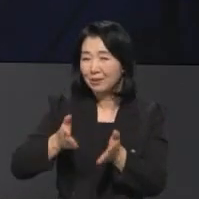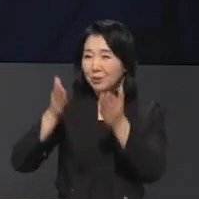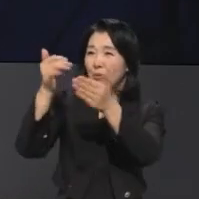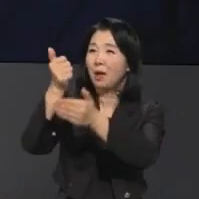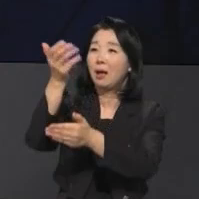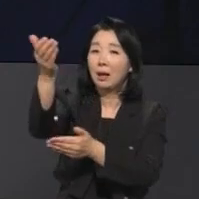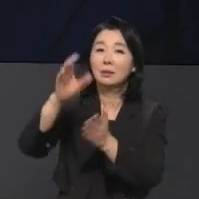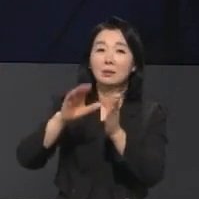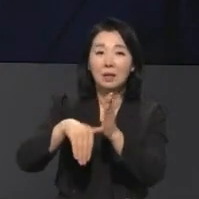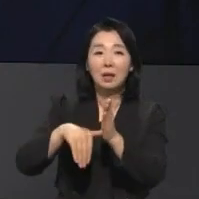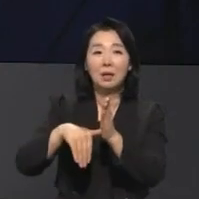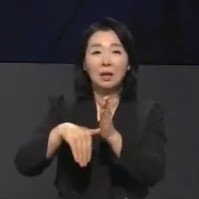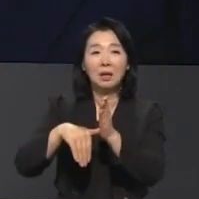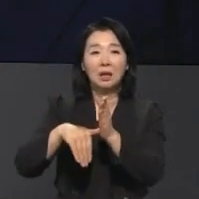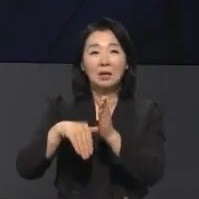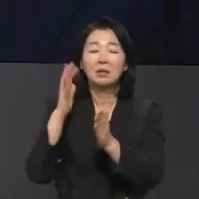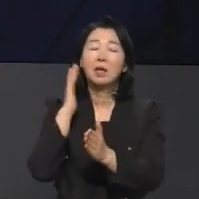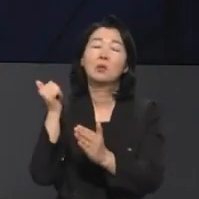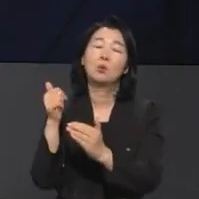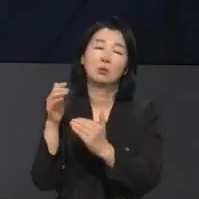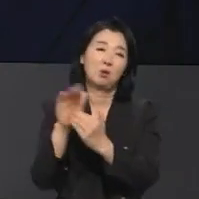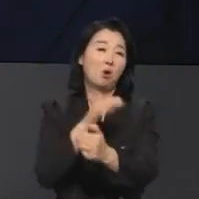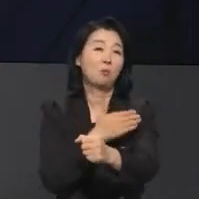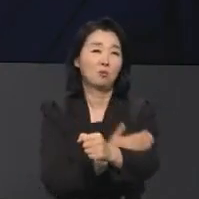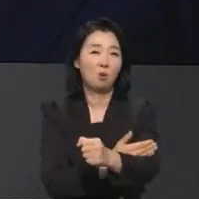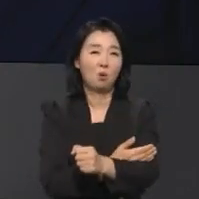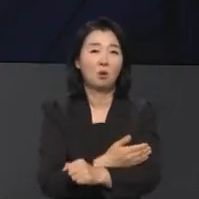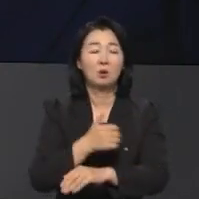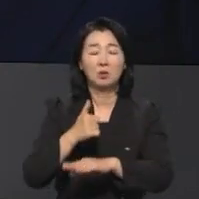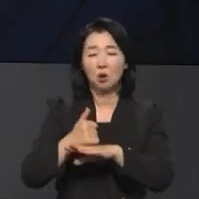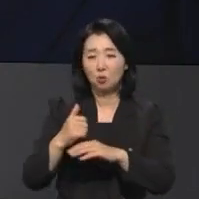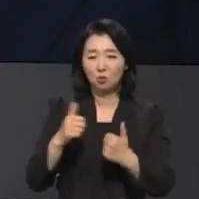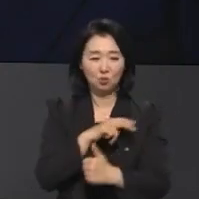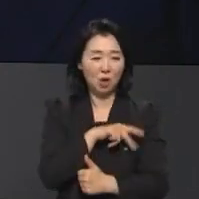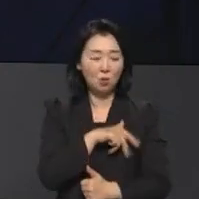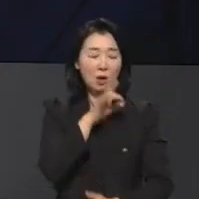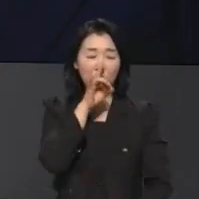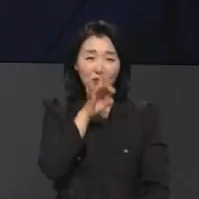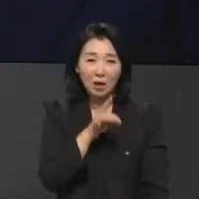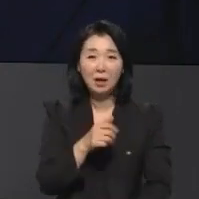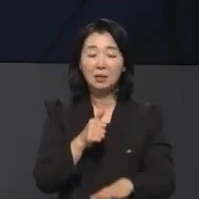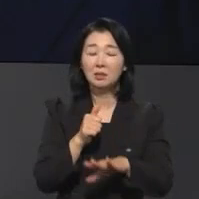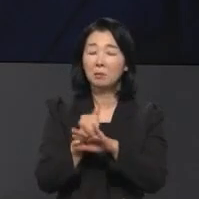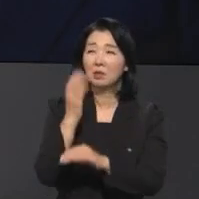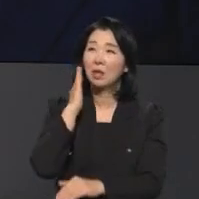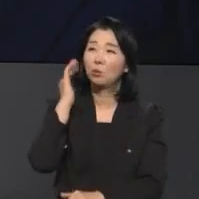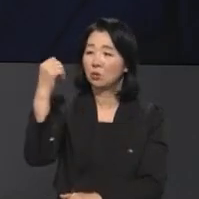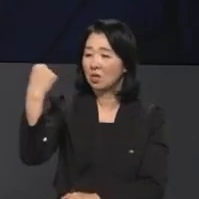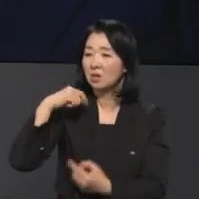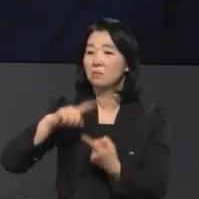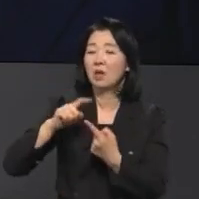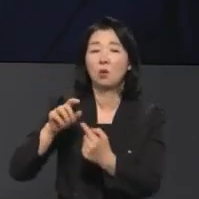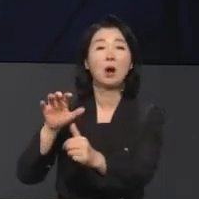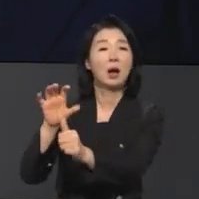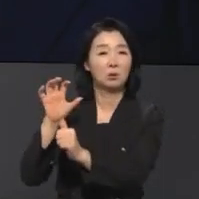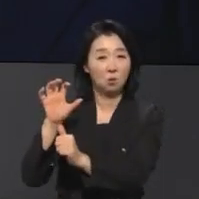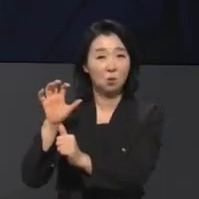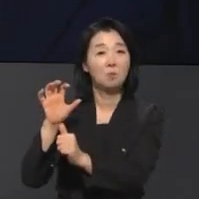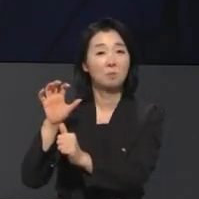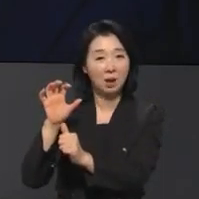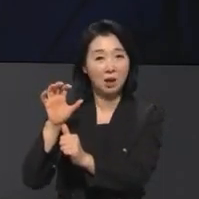대통령의 거부권입니다. 여의도에서 안 되니까 용산에서라도 막겠다는 거죠. 결국 이렇게 해서 형성되는 직회부